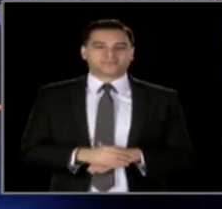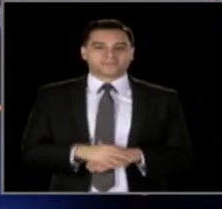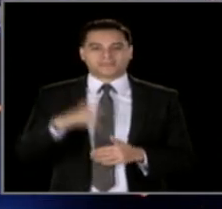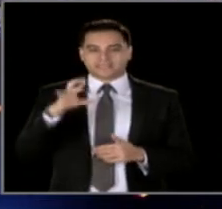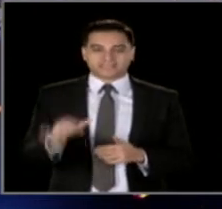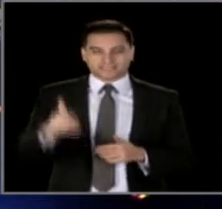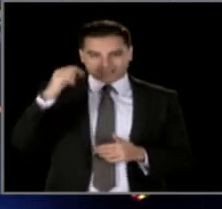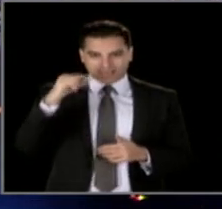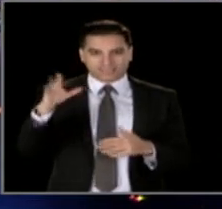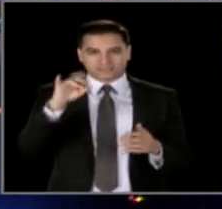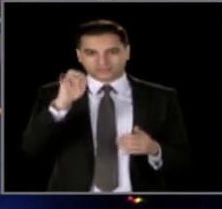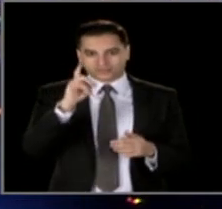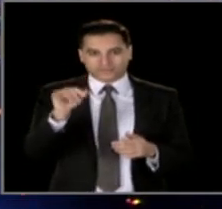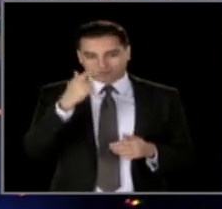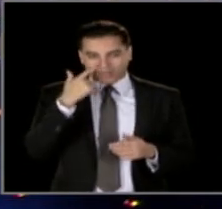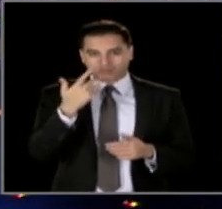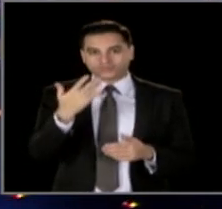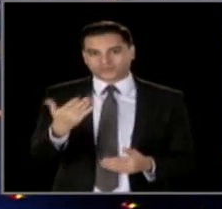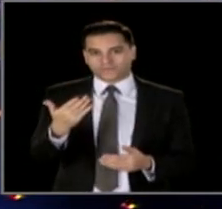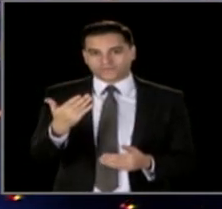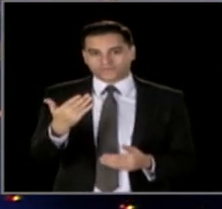زياد مصطفى، وهنشوف